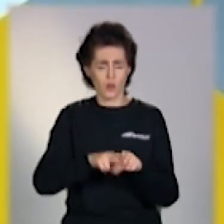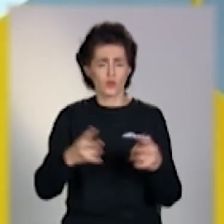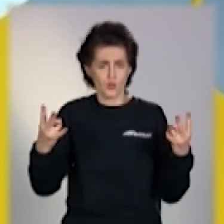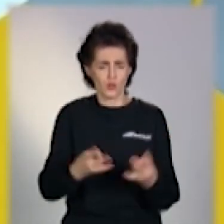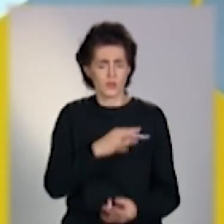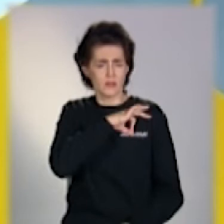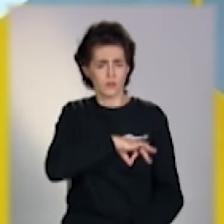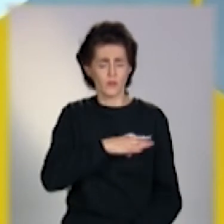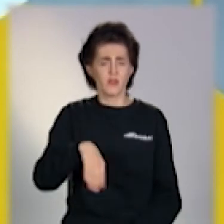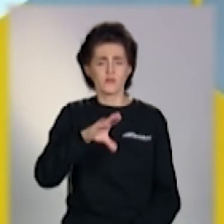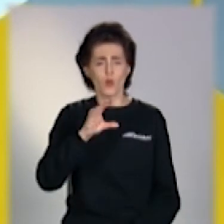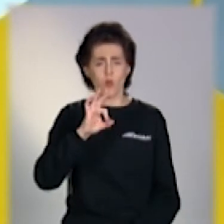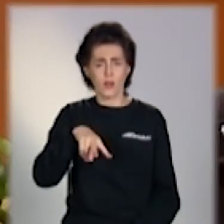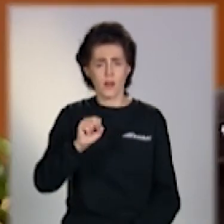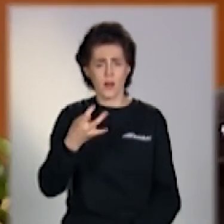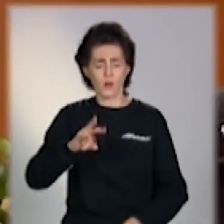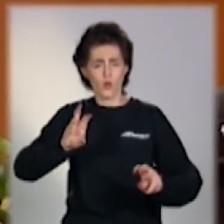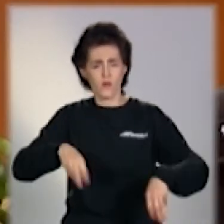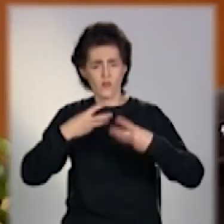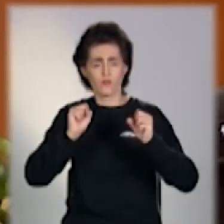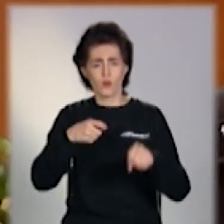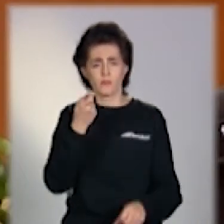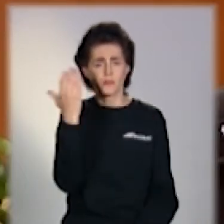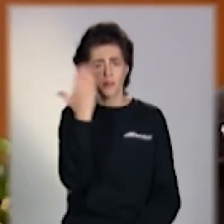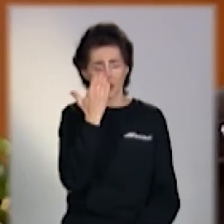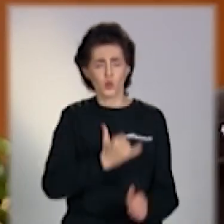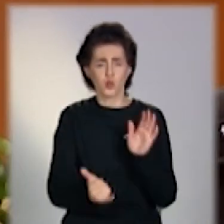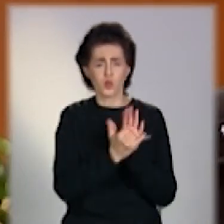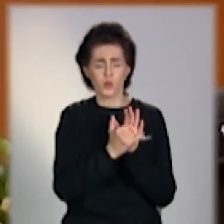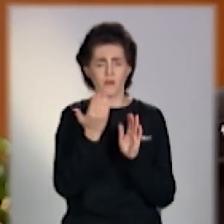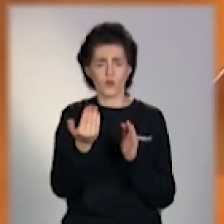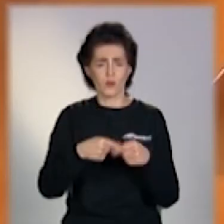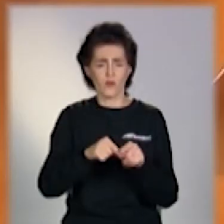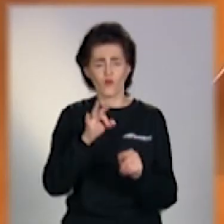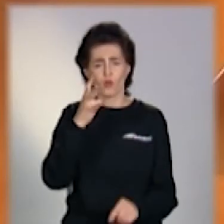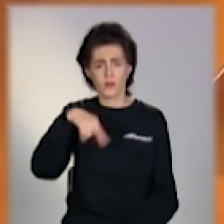корисними. Усі онлайн-конференції доступні для перегляду на YouTube-каналі